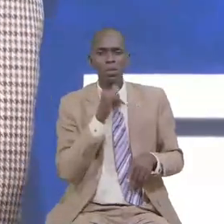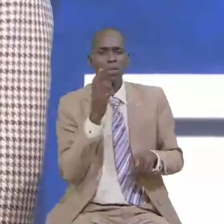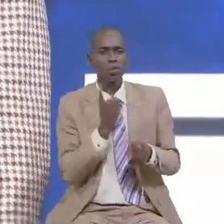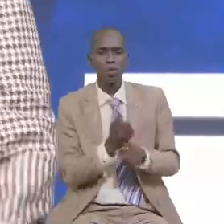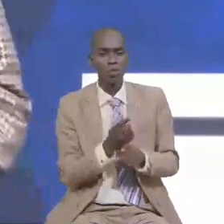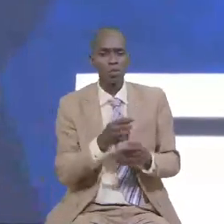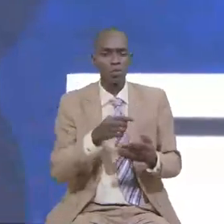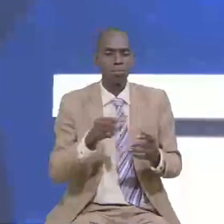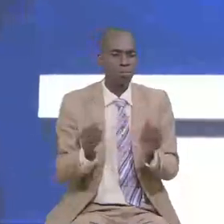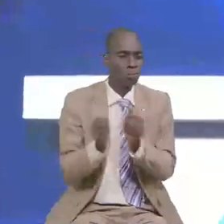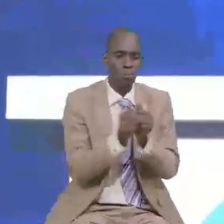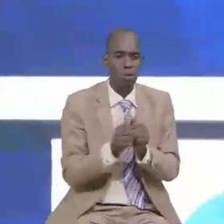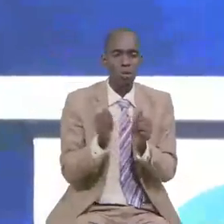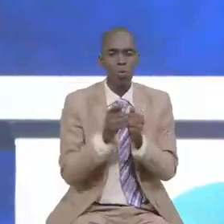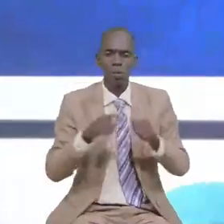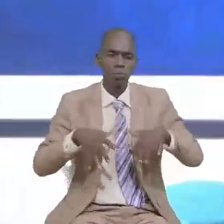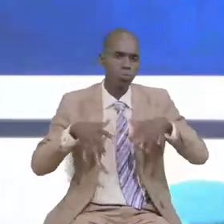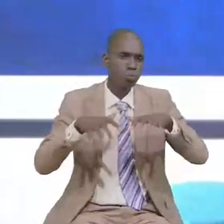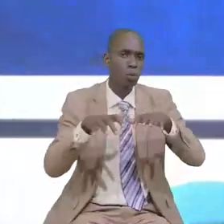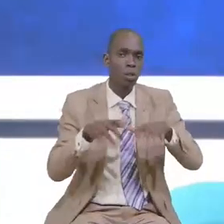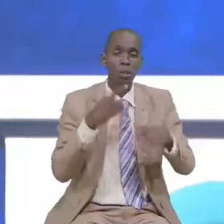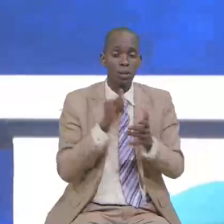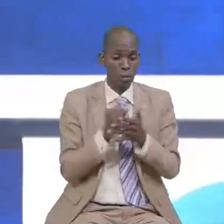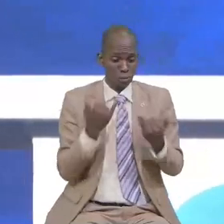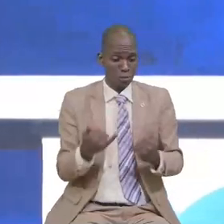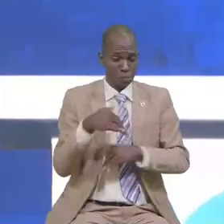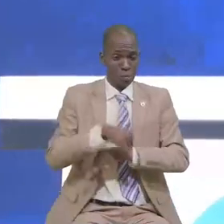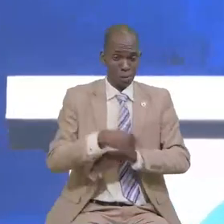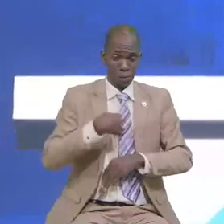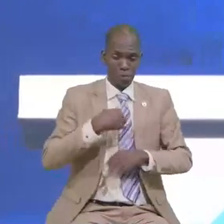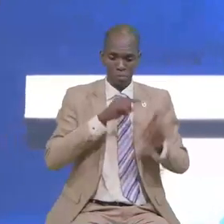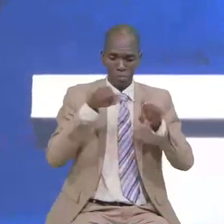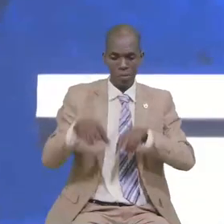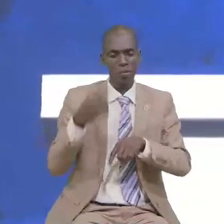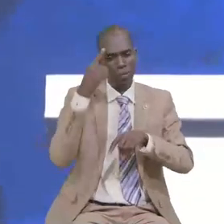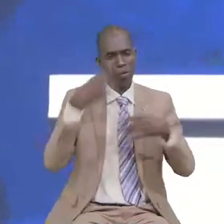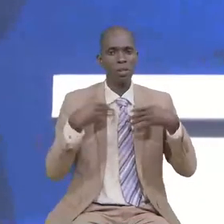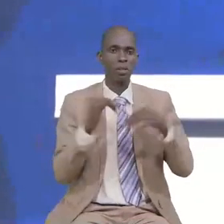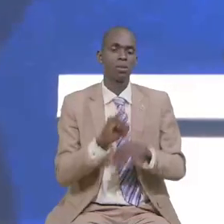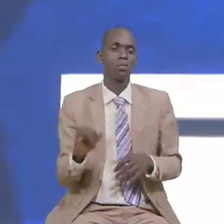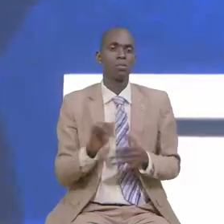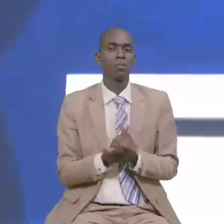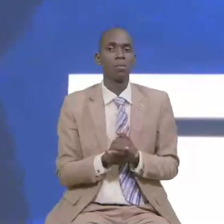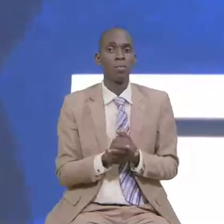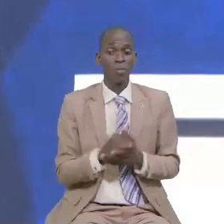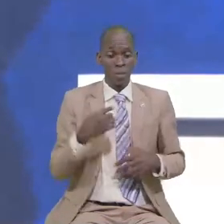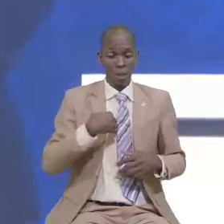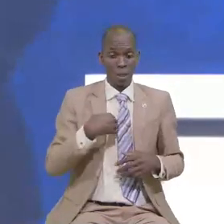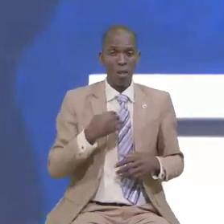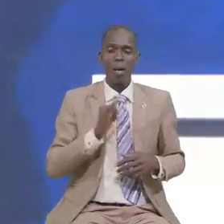Il n'agissait pas comme faisant partie de la foule. Faut dire, aujourd'hui, je viens pour la guérison. Je